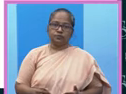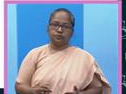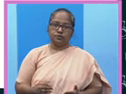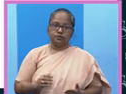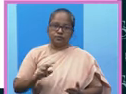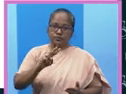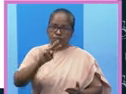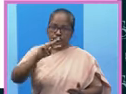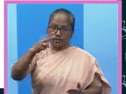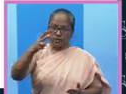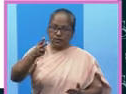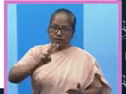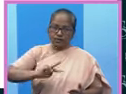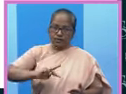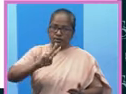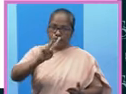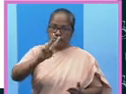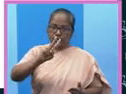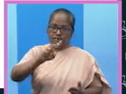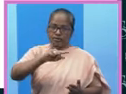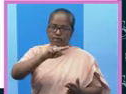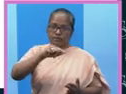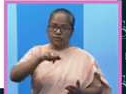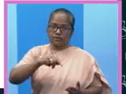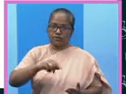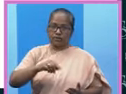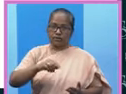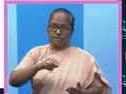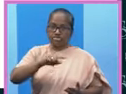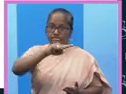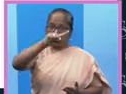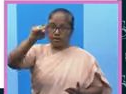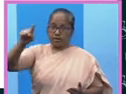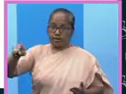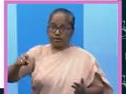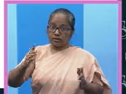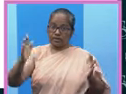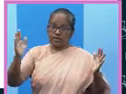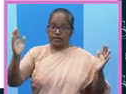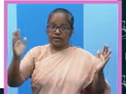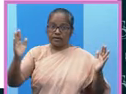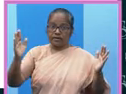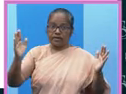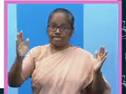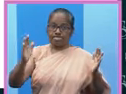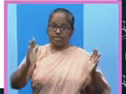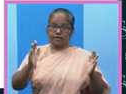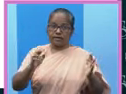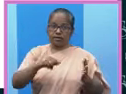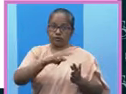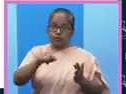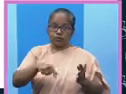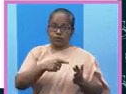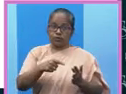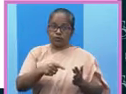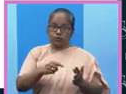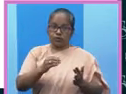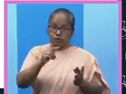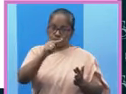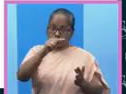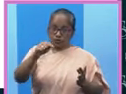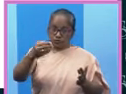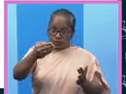இந்த வட்டத்தை ரெண்டு பிரிவுகளாக பிரிச்சிருக்கிறேன். இது பார்த்திங்க அப்படின்னா கொஞ்சம் பெரியதாக இருக்குது, அதனால் இதற்கு பேர் பெரிய வட்ட துண்டு. இது